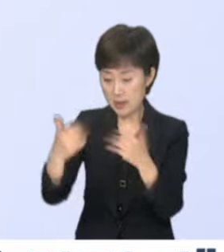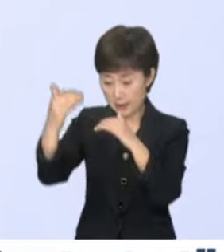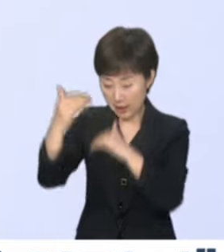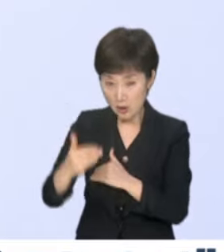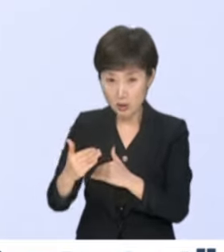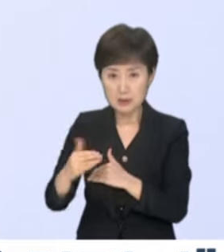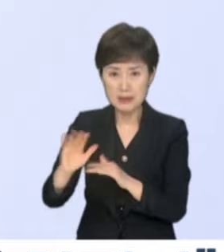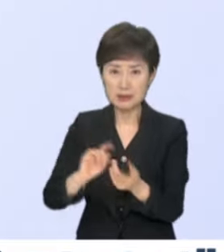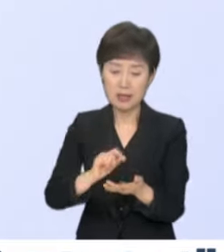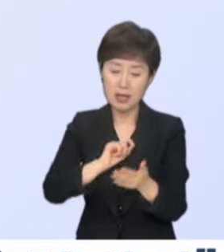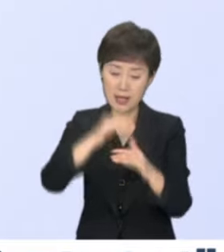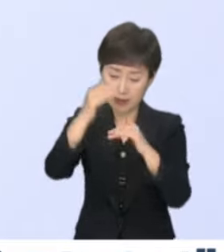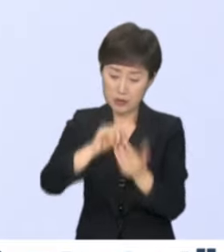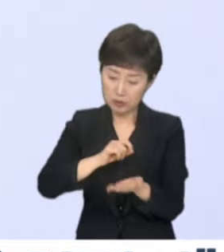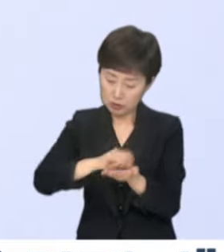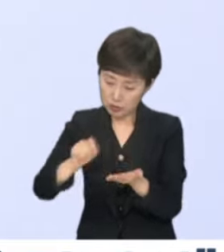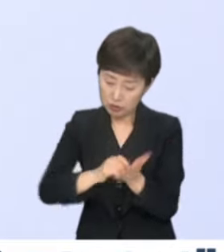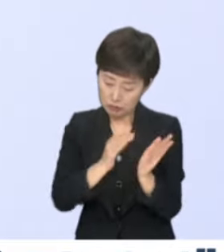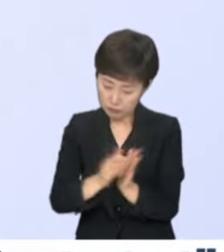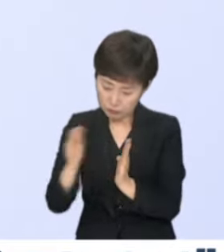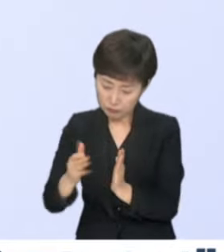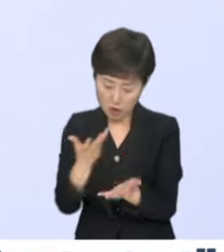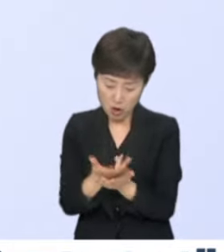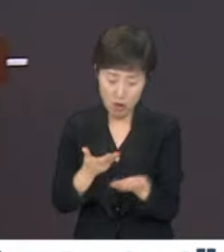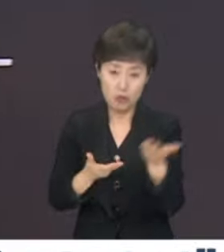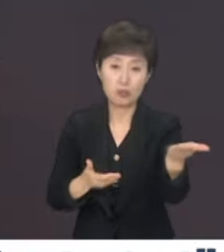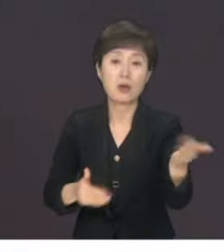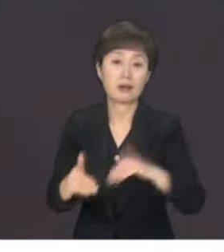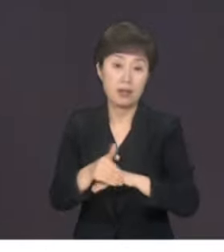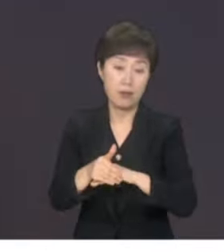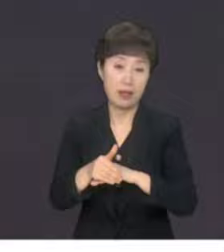대신 주요 내용을 정리한 결과를 내겠다고 설명했습니다.